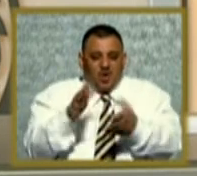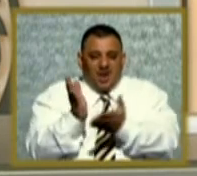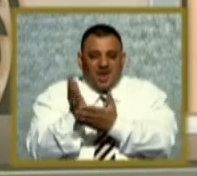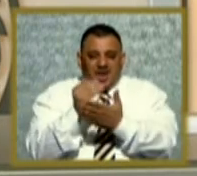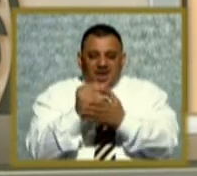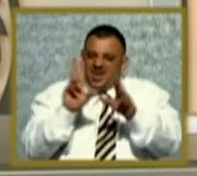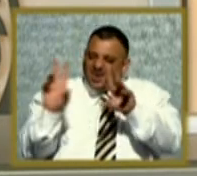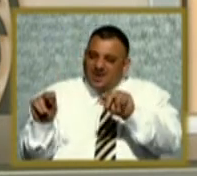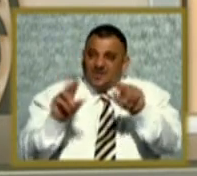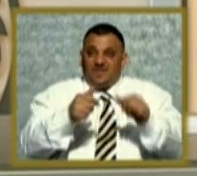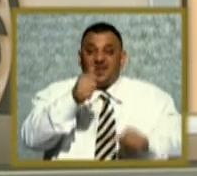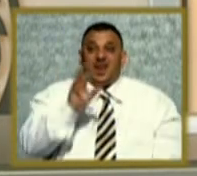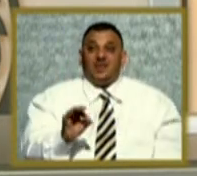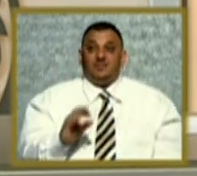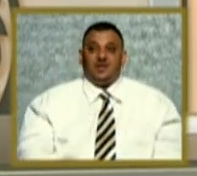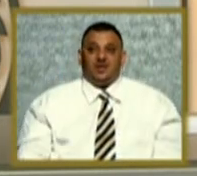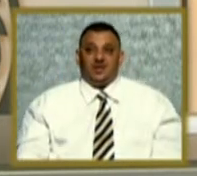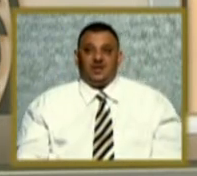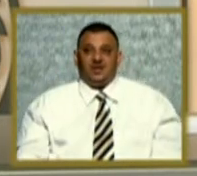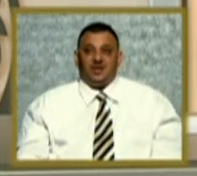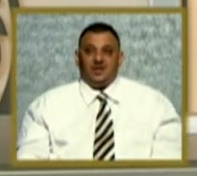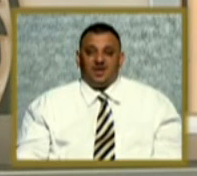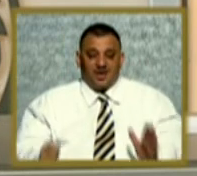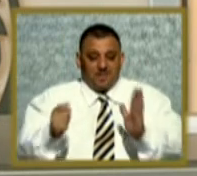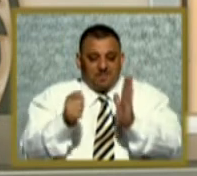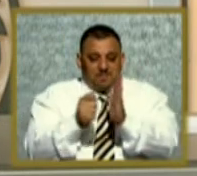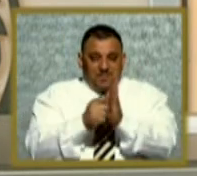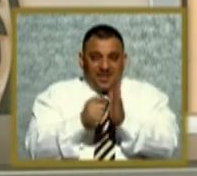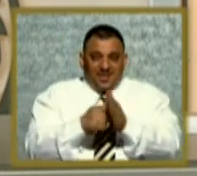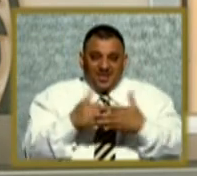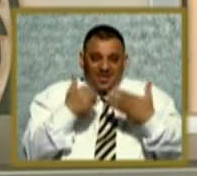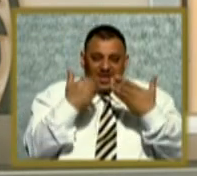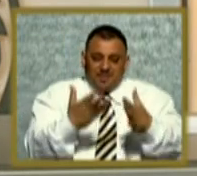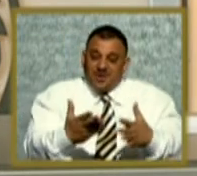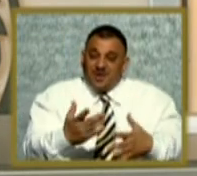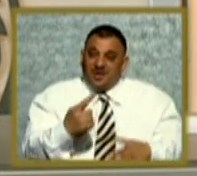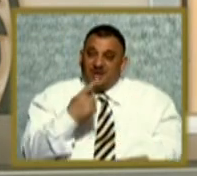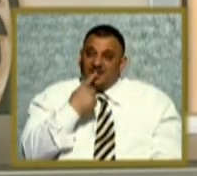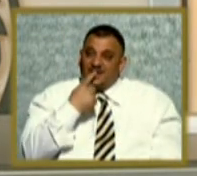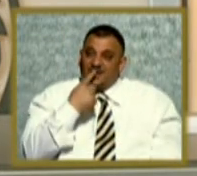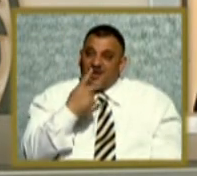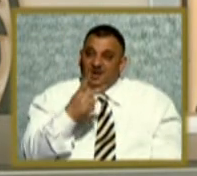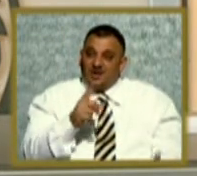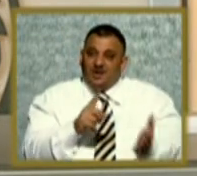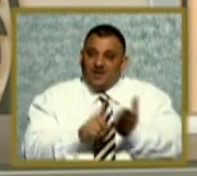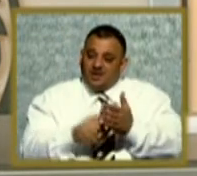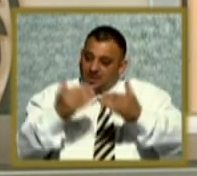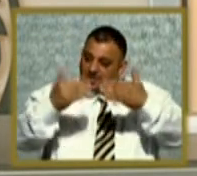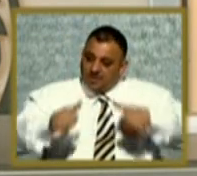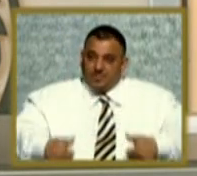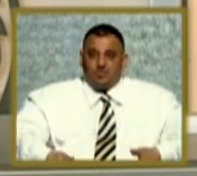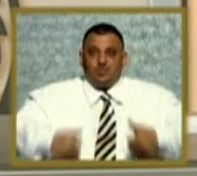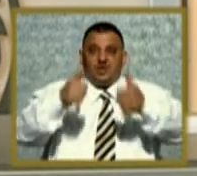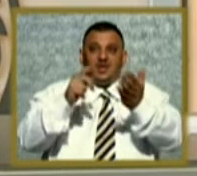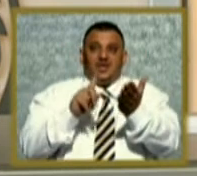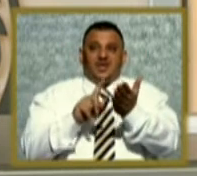الهبة والهدية والعطية. قل له هذه الشقة خليها باسمك، وبعد عمر طويل إذا قدر الله شيء نقتسم هذه الشقة حتى